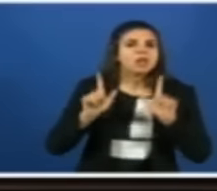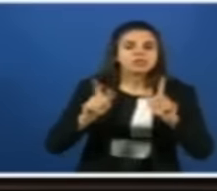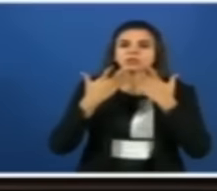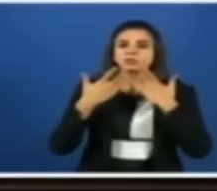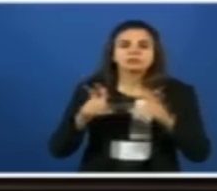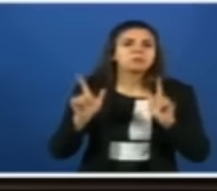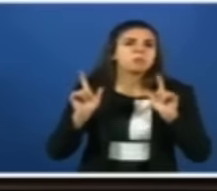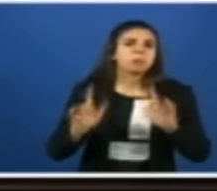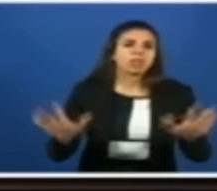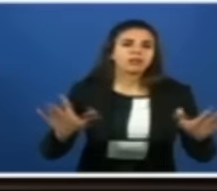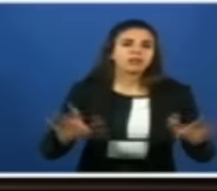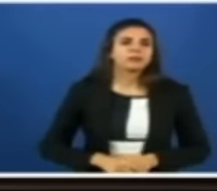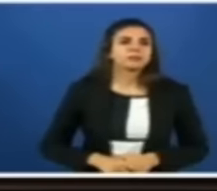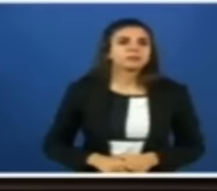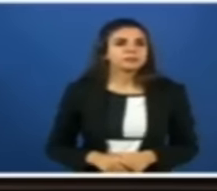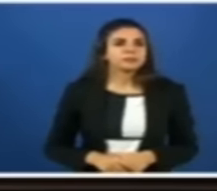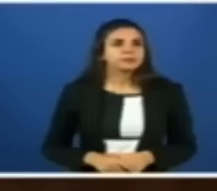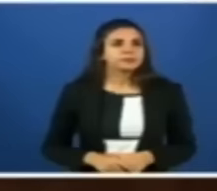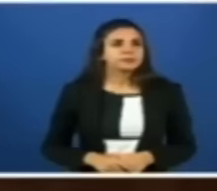yok.